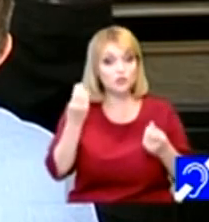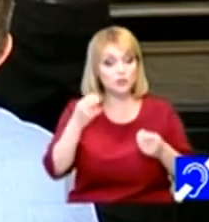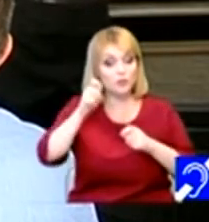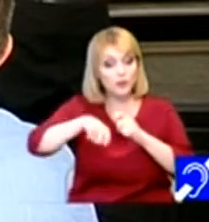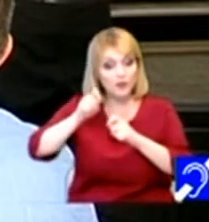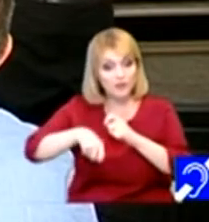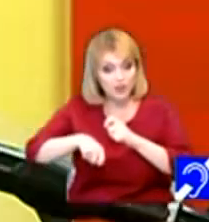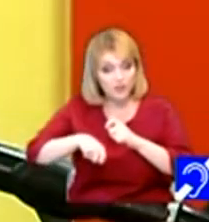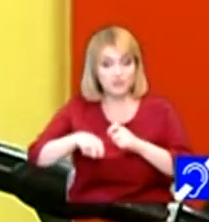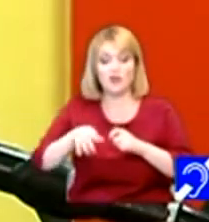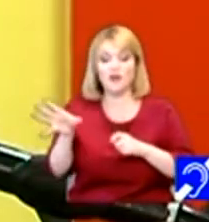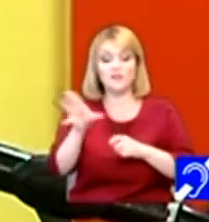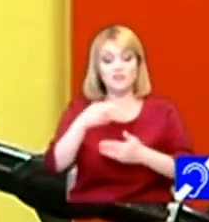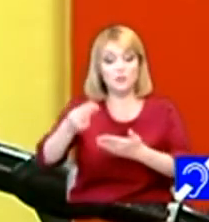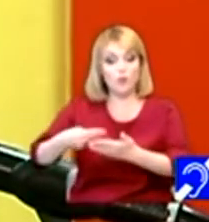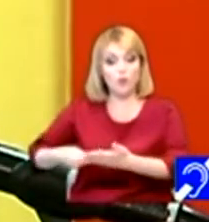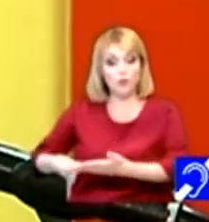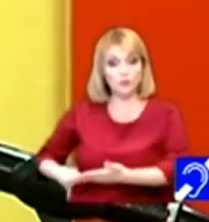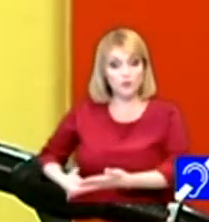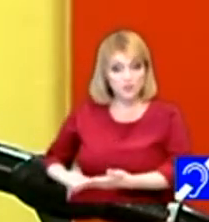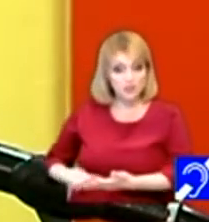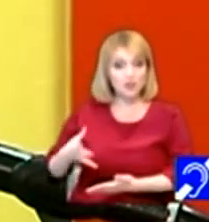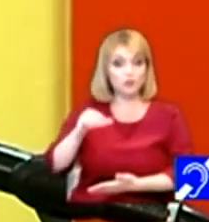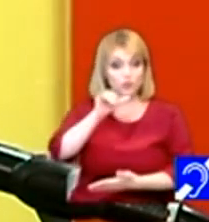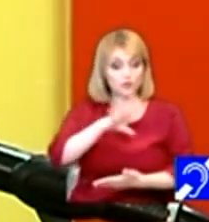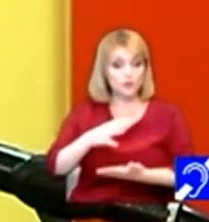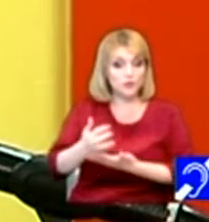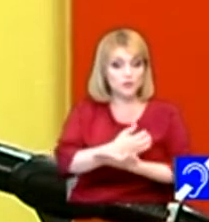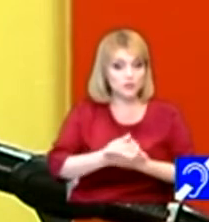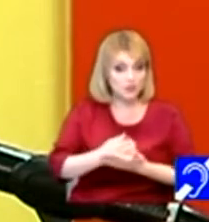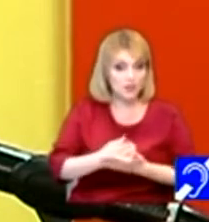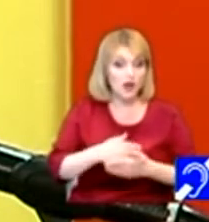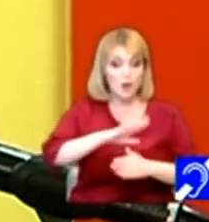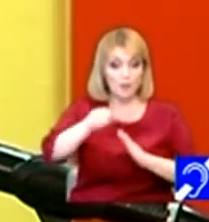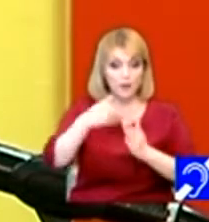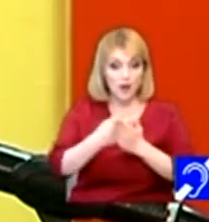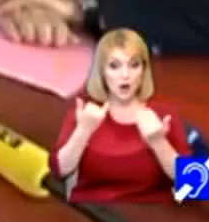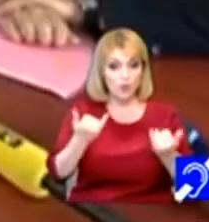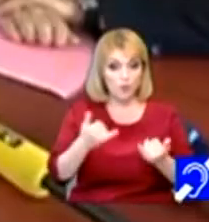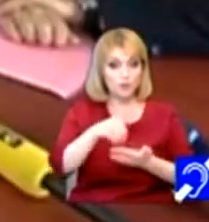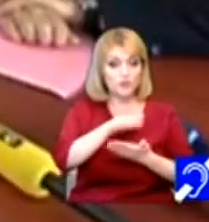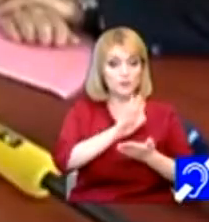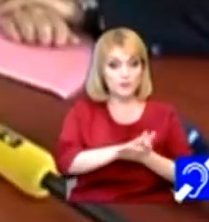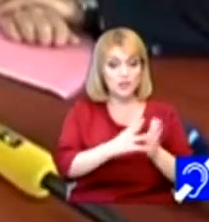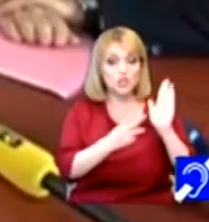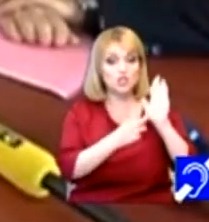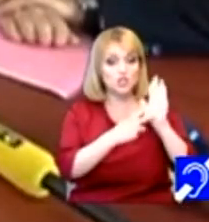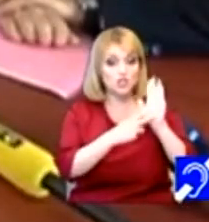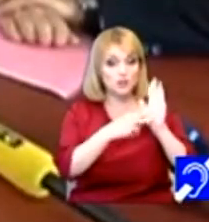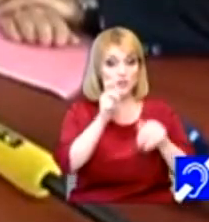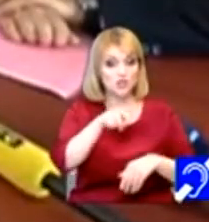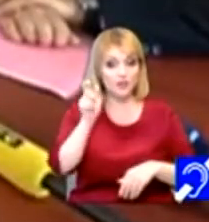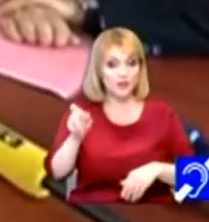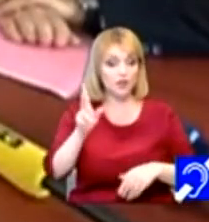valabilitatea semnăturilor colectate. Până acum, CECUL a înregistrat 7 grupuri de inițiativă ale concurenților electorali. Un alt grup de inițiativă